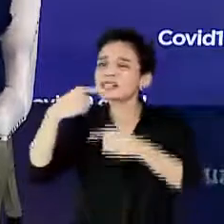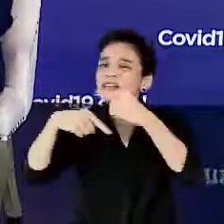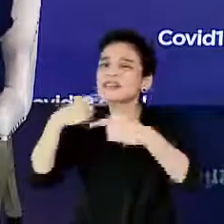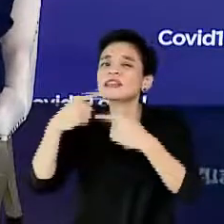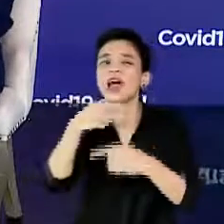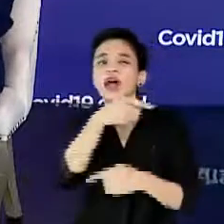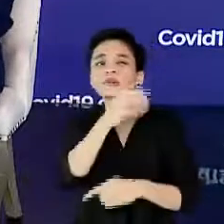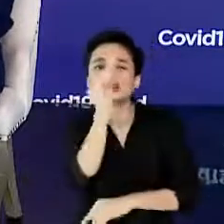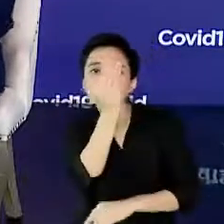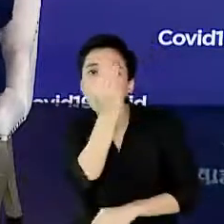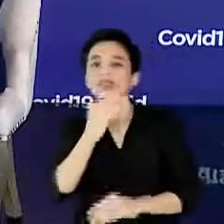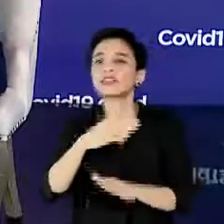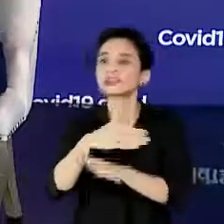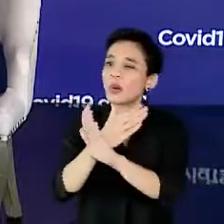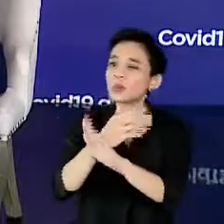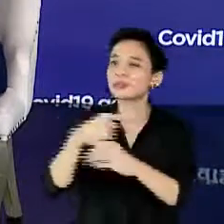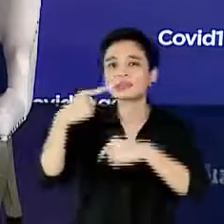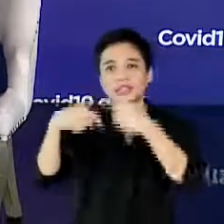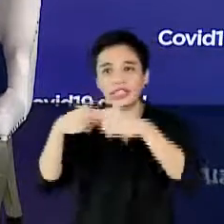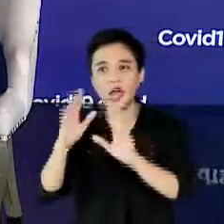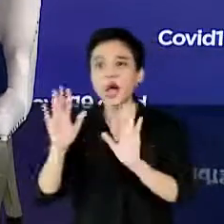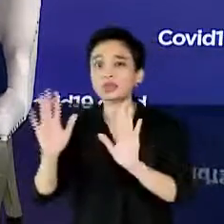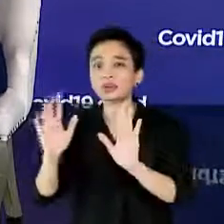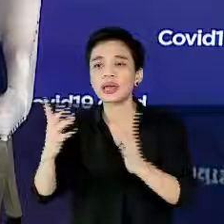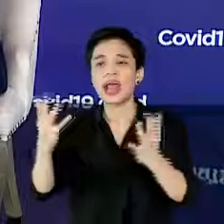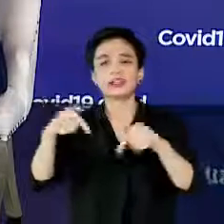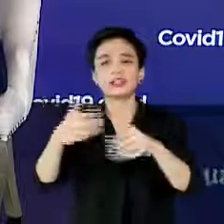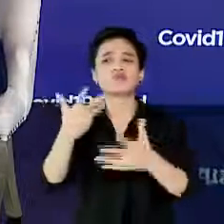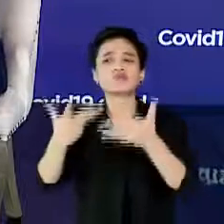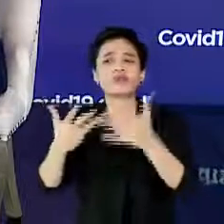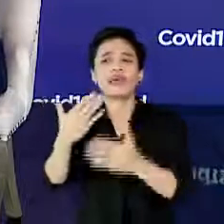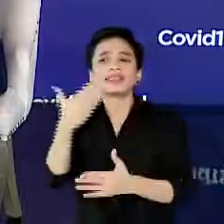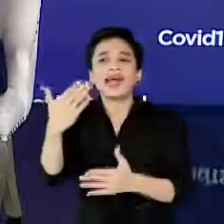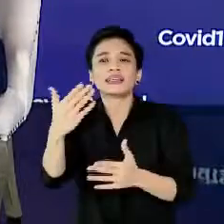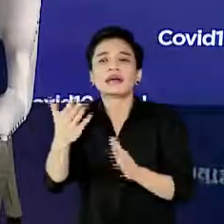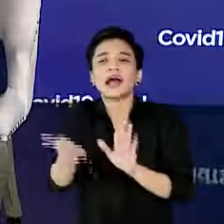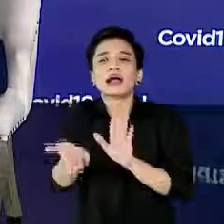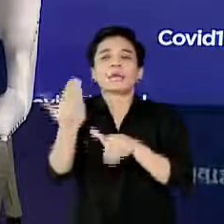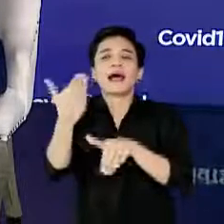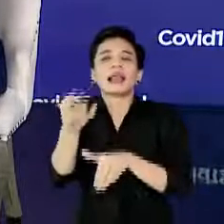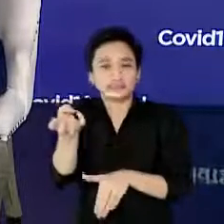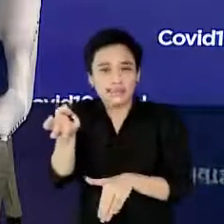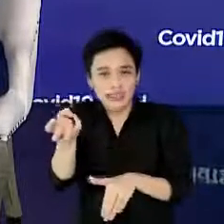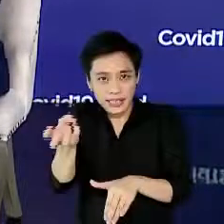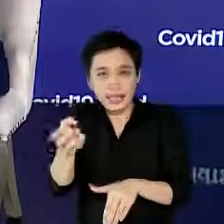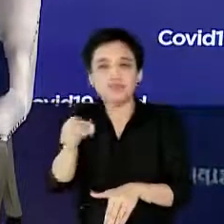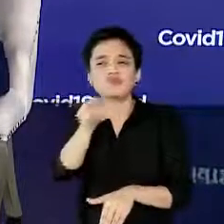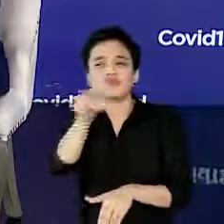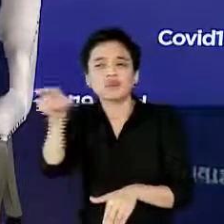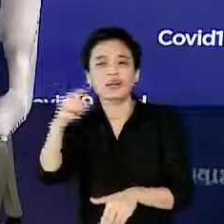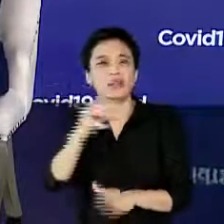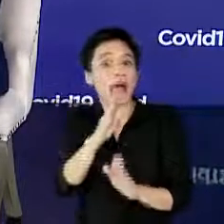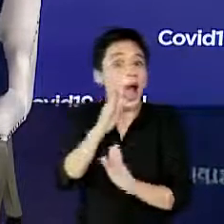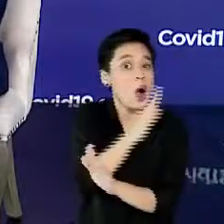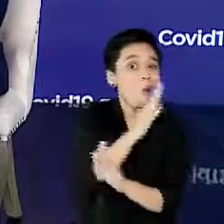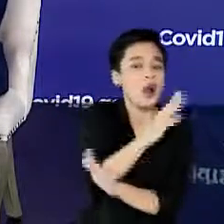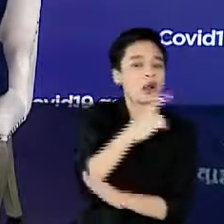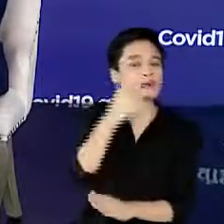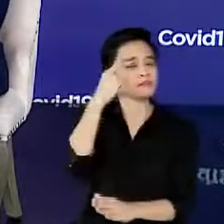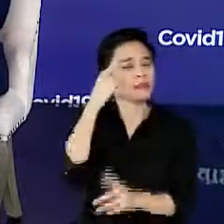Jawa Timur 10 kita mungkin agak mundur sedikit ya sebenarnya ini kan sudah ada perkiraan ya dari awal bahwa memang